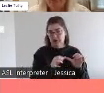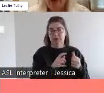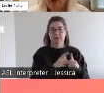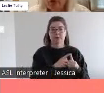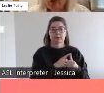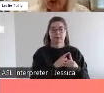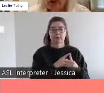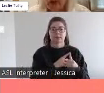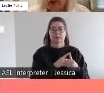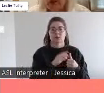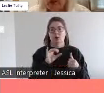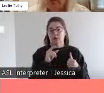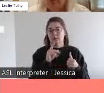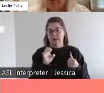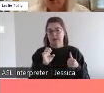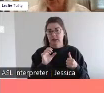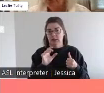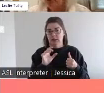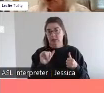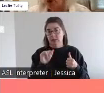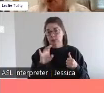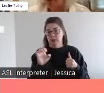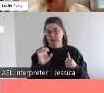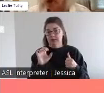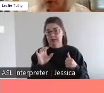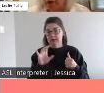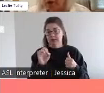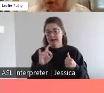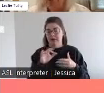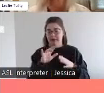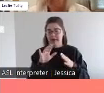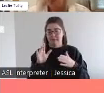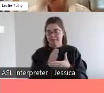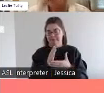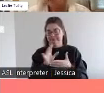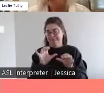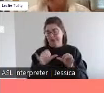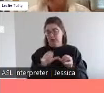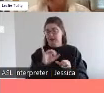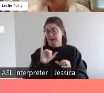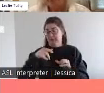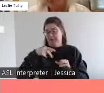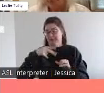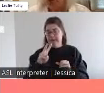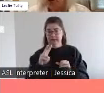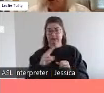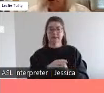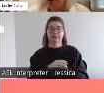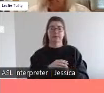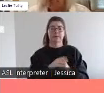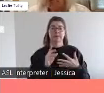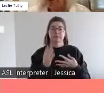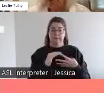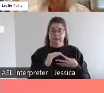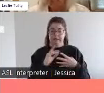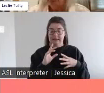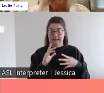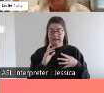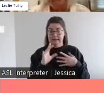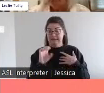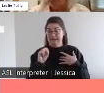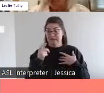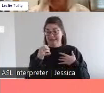mesures qu'on a utilisées. La Composite Abuse Scale, bon, l'échelle composée de